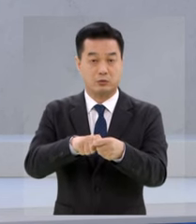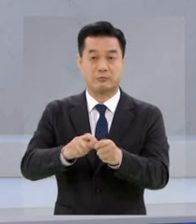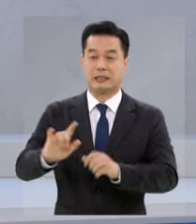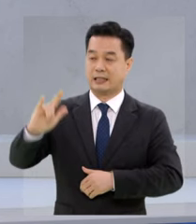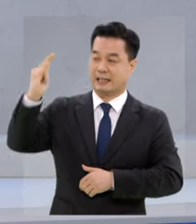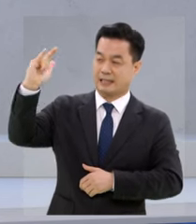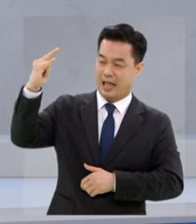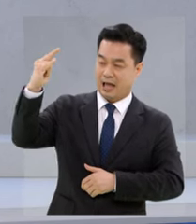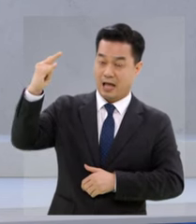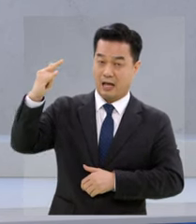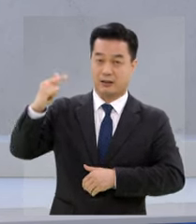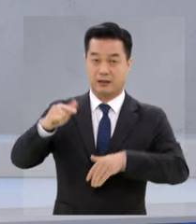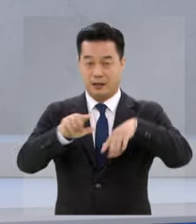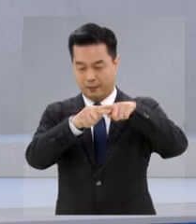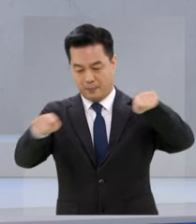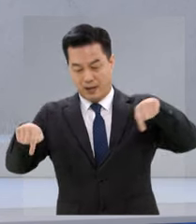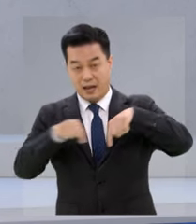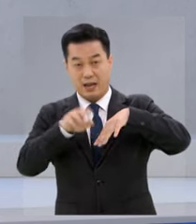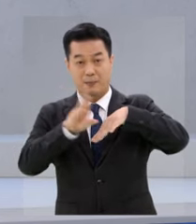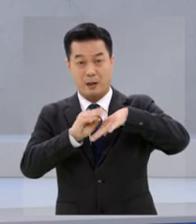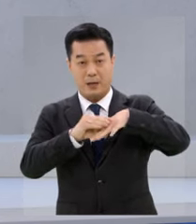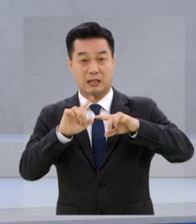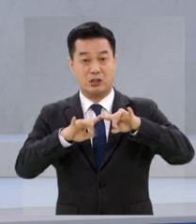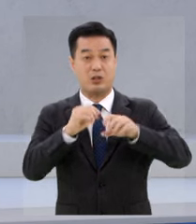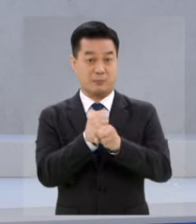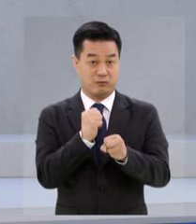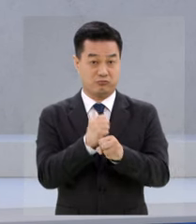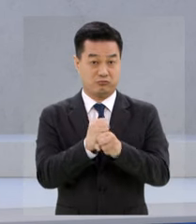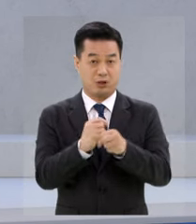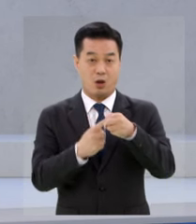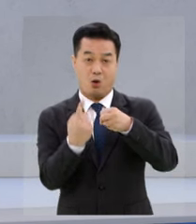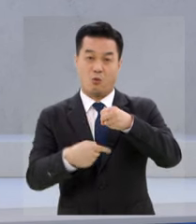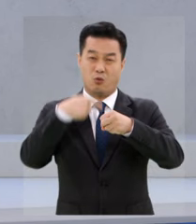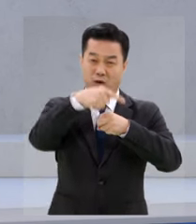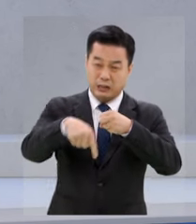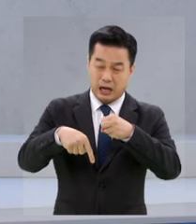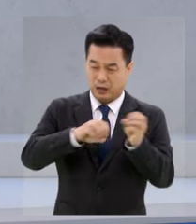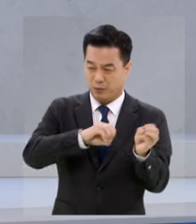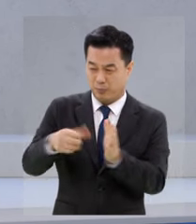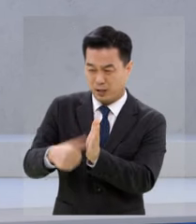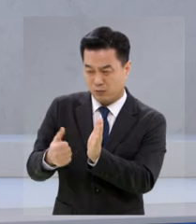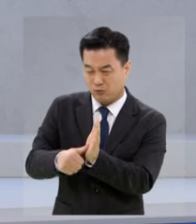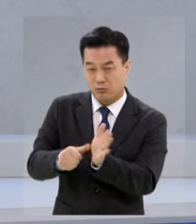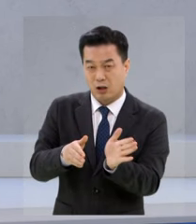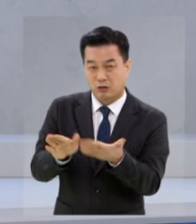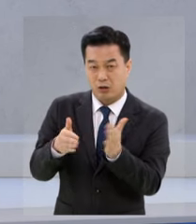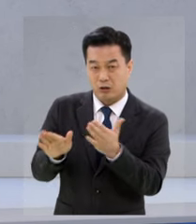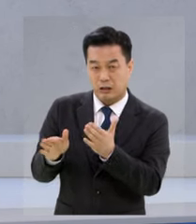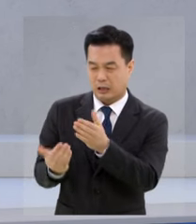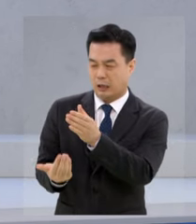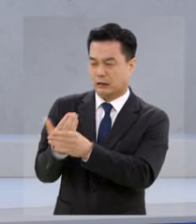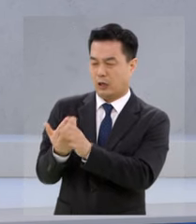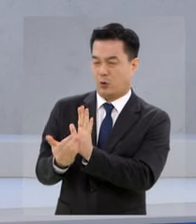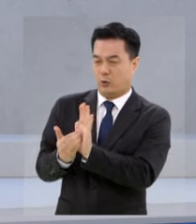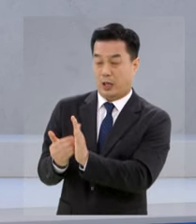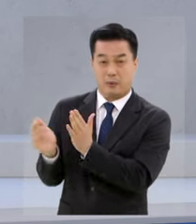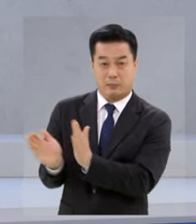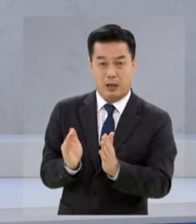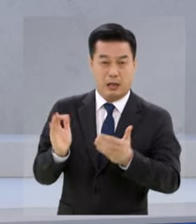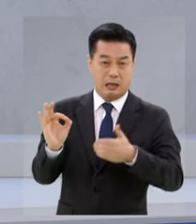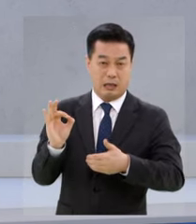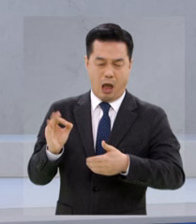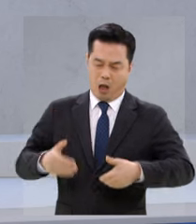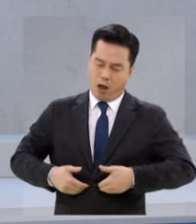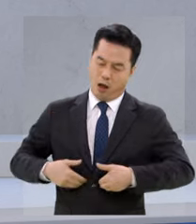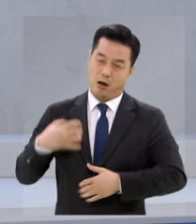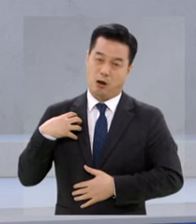꼽고 있습니다 원자력은 폐기물 처리 사고 대비 비용 등이 계속 증가하고 있고 건설에도 오랜